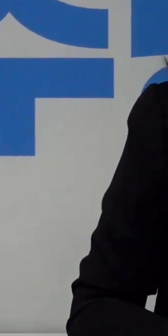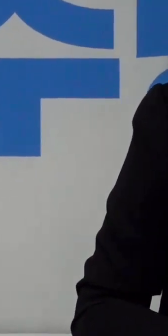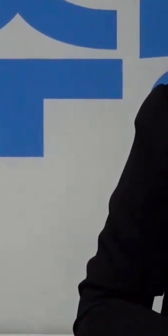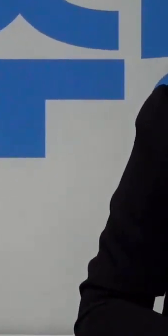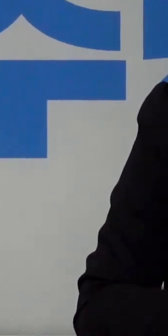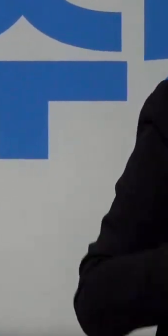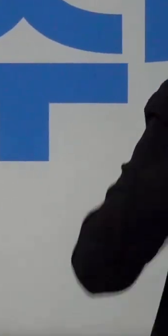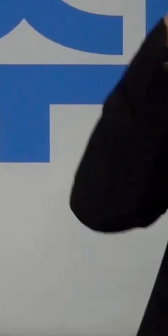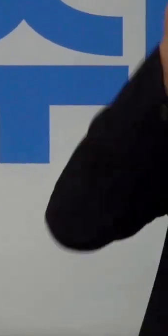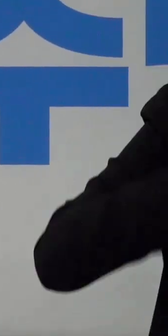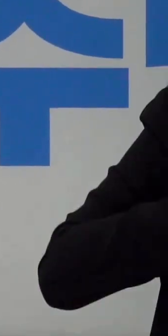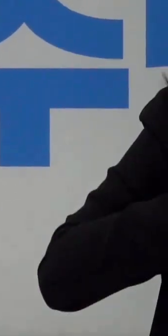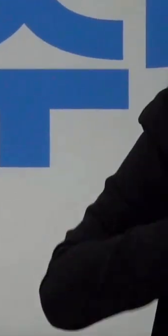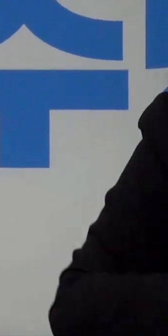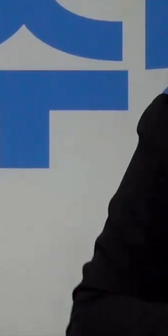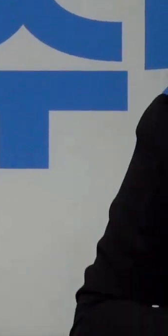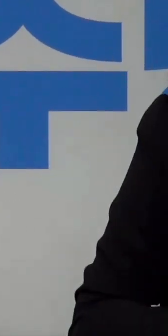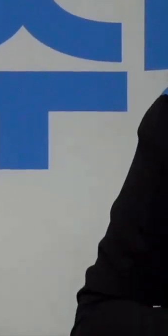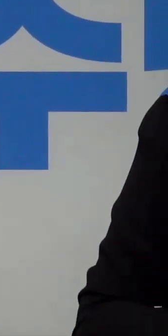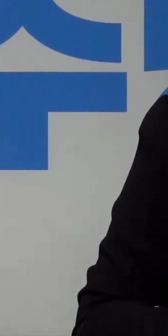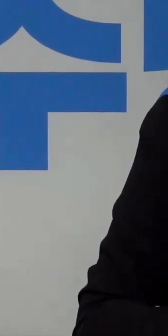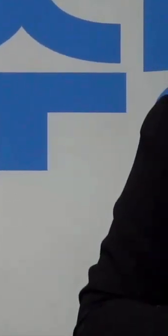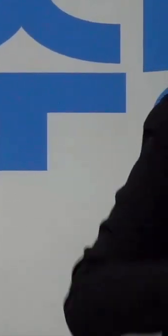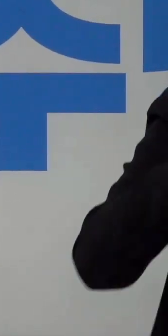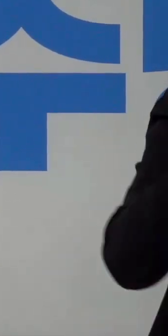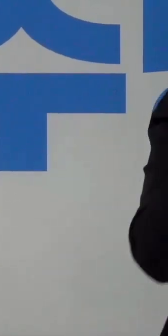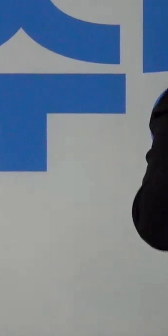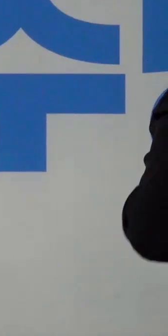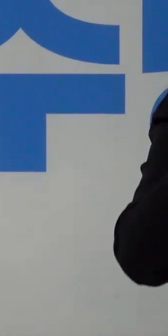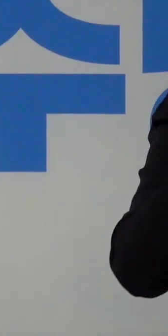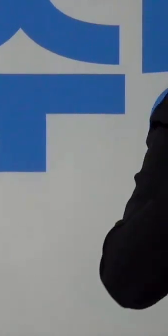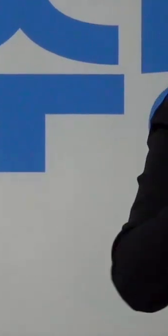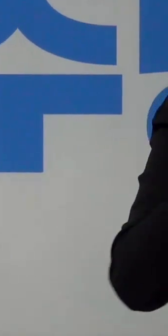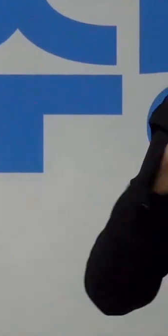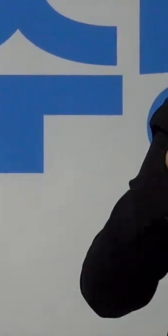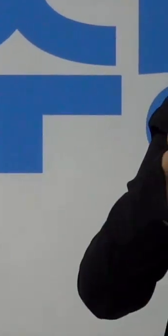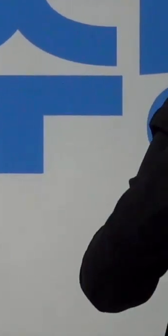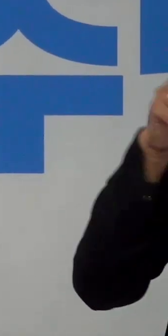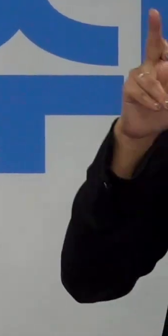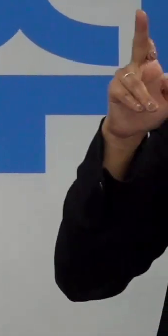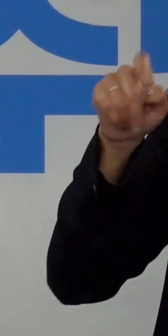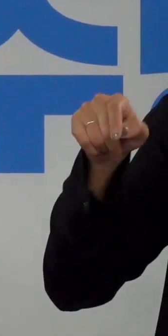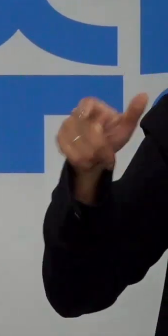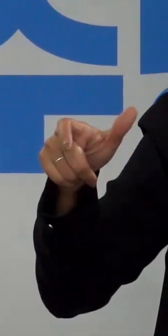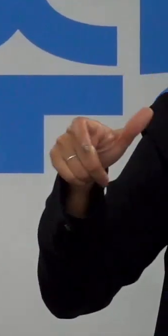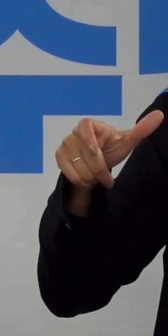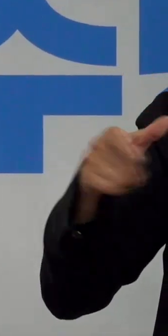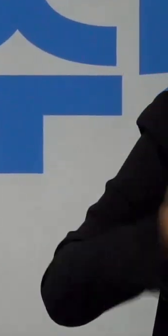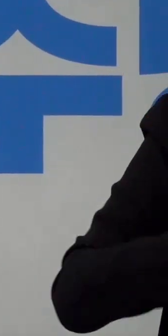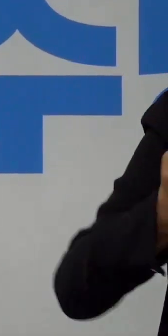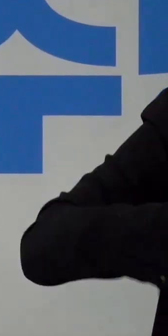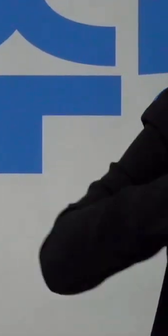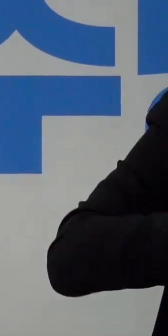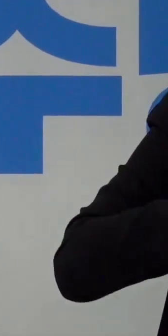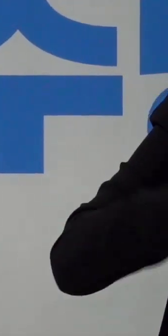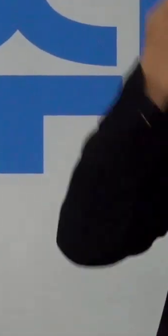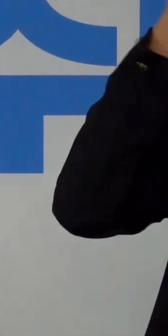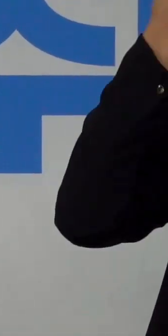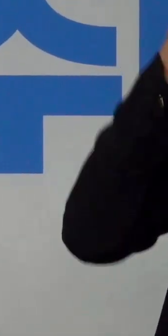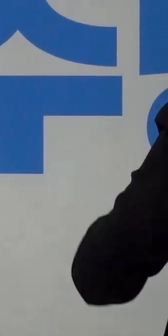예, 또 다른 질문 동부 지역은 10에서 12km로 되어 있어서 확실히 축소할 수 있고 중부 서부는 미세한 조정이 있는 건 어떤 차이 때문에